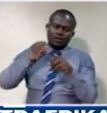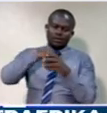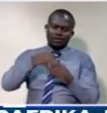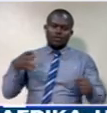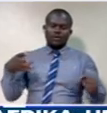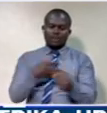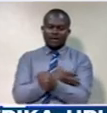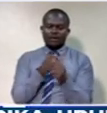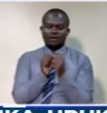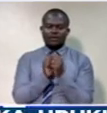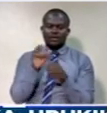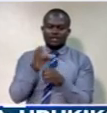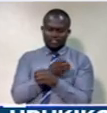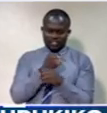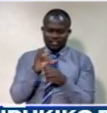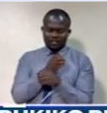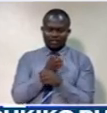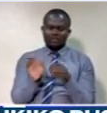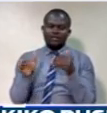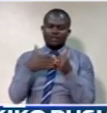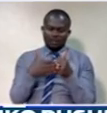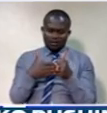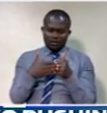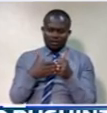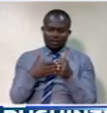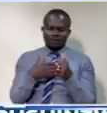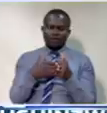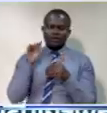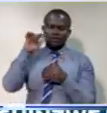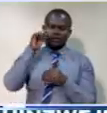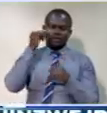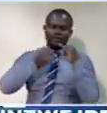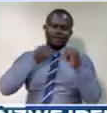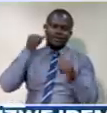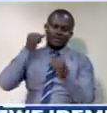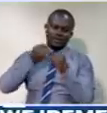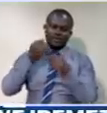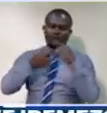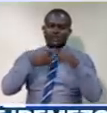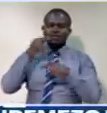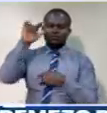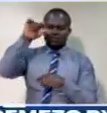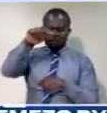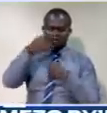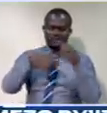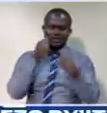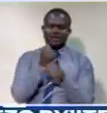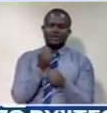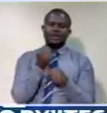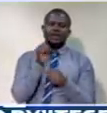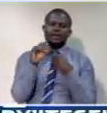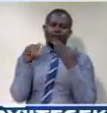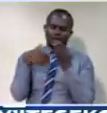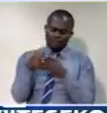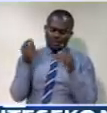imbaraga. Insengero zirafunze. Ikibuga mpuzamahanga cya Kigali kizakomeza gukora. Abagenzi bose baza